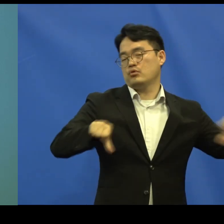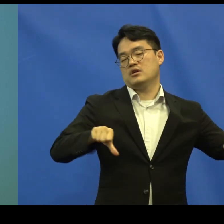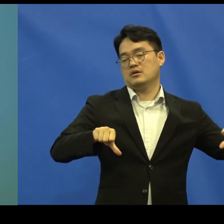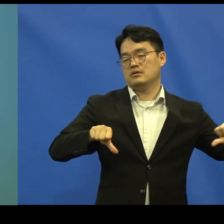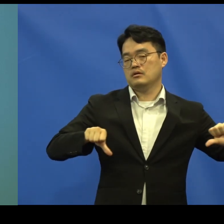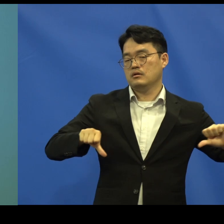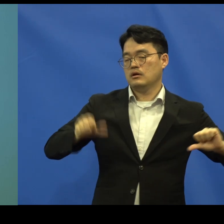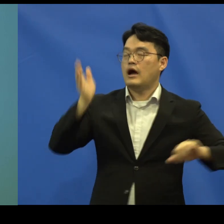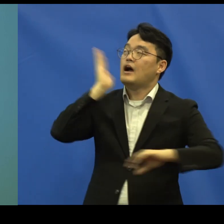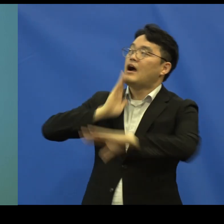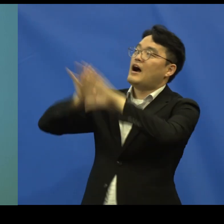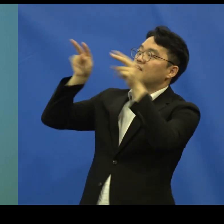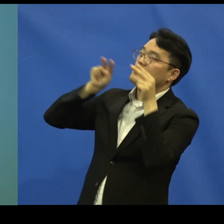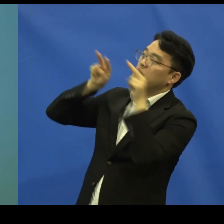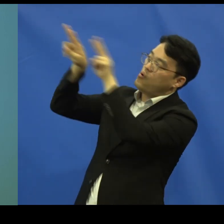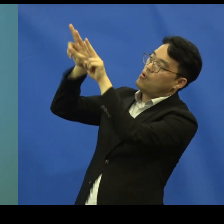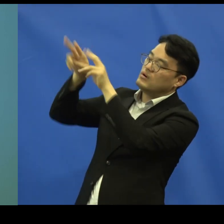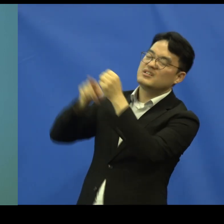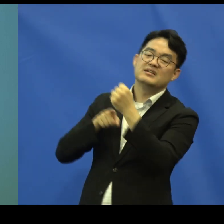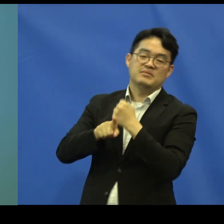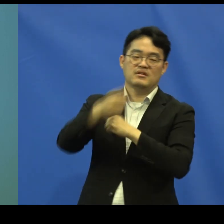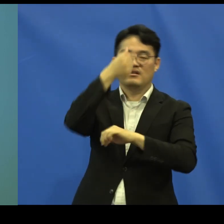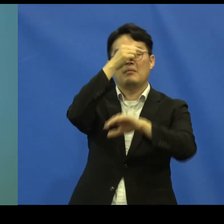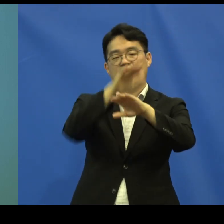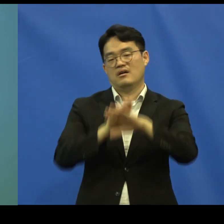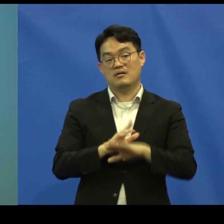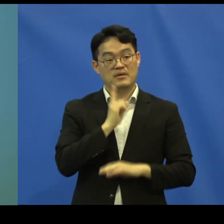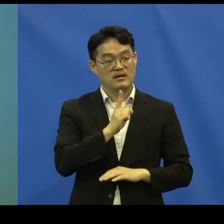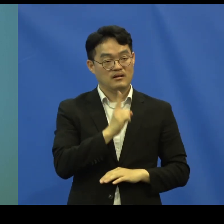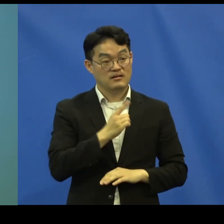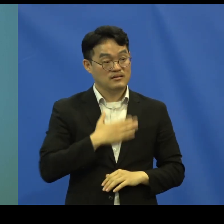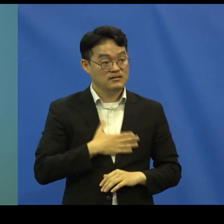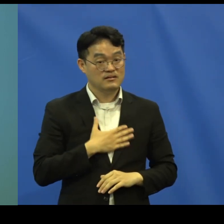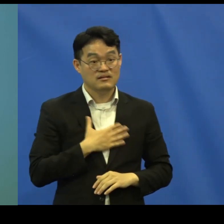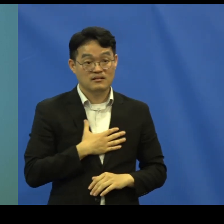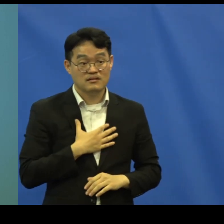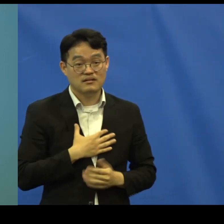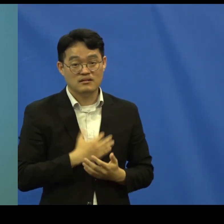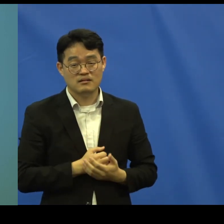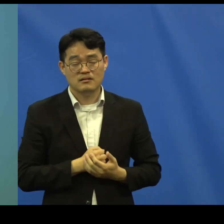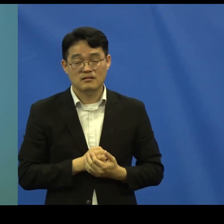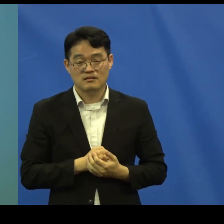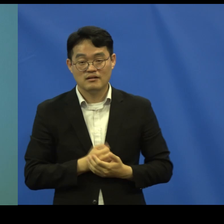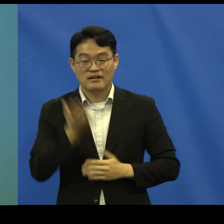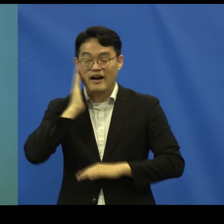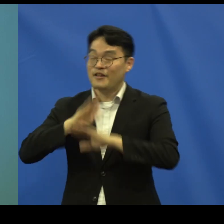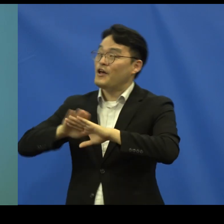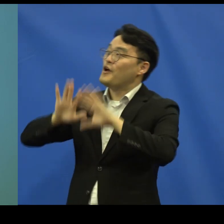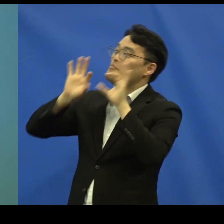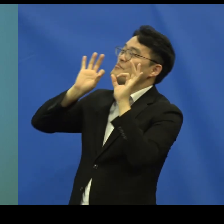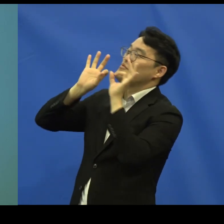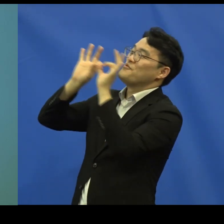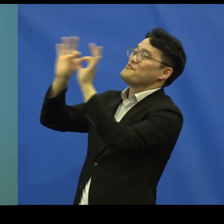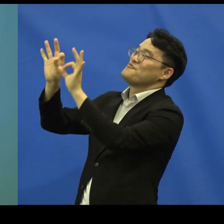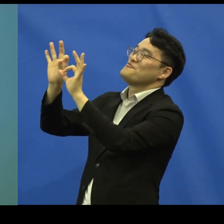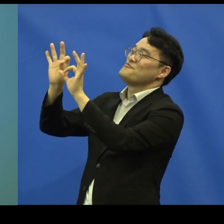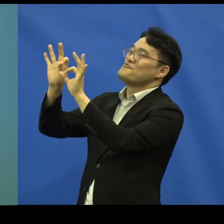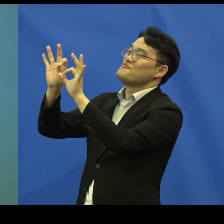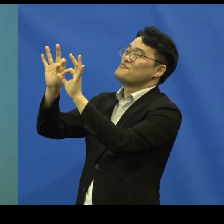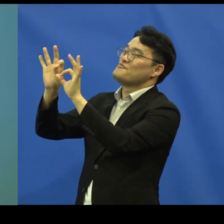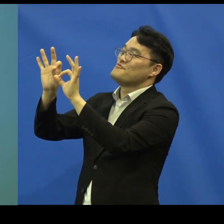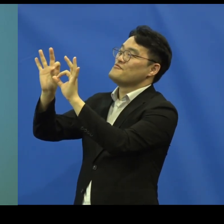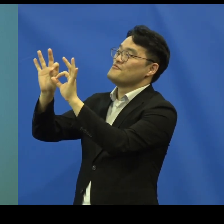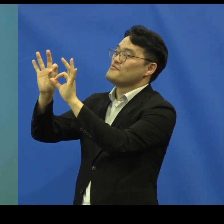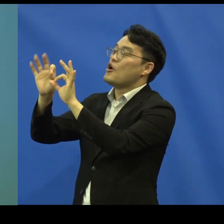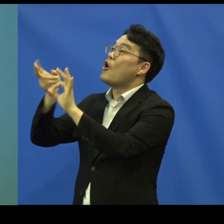것입니다. 자, 여러분, 하늘이 보이지 않으면 우리는 땅의 문제에 속박을 당하고 땅의 현실의 문제에 무릎을